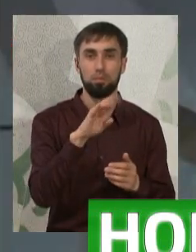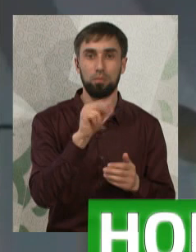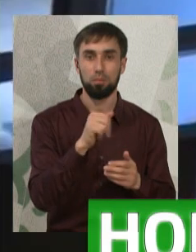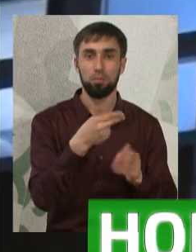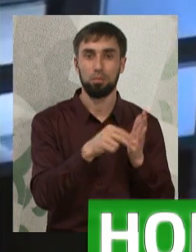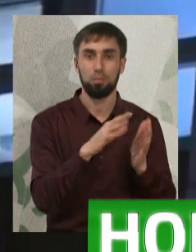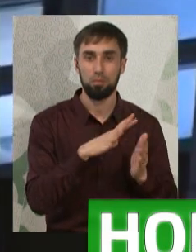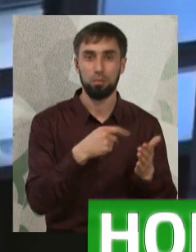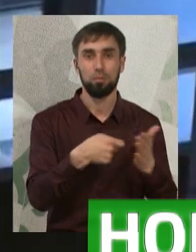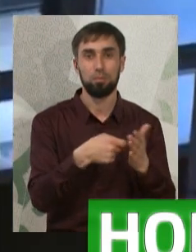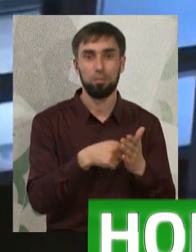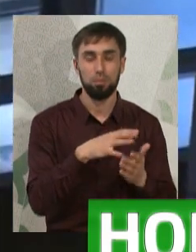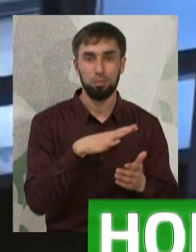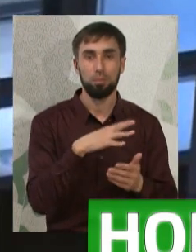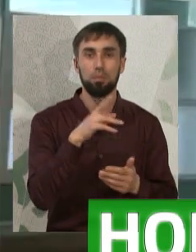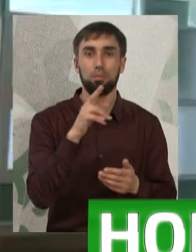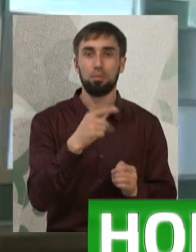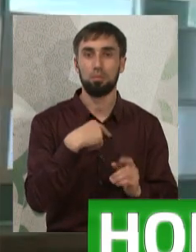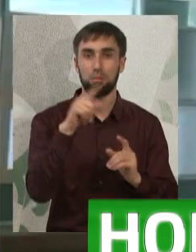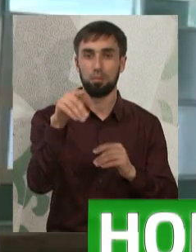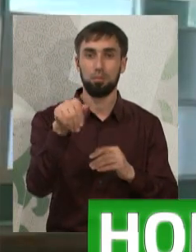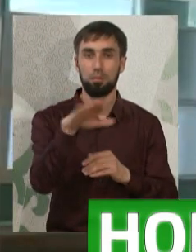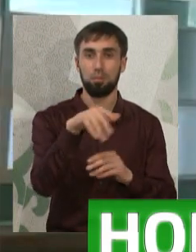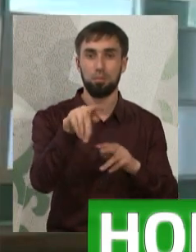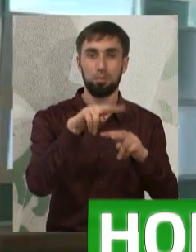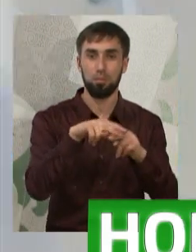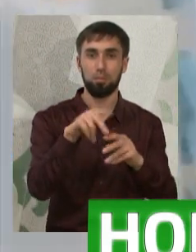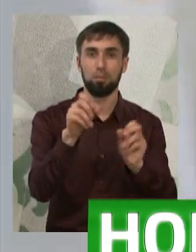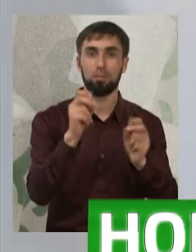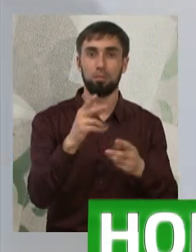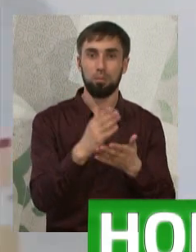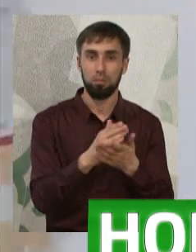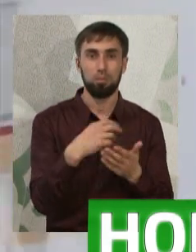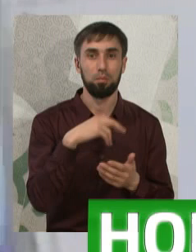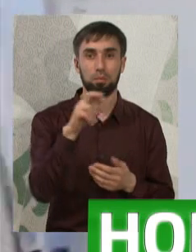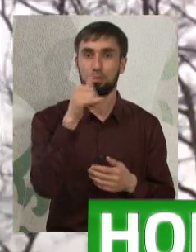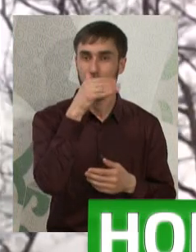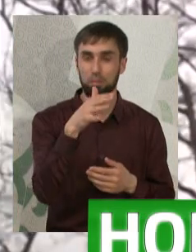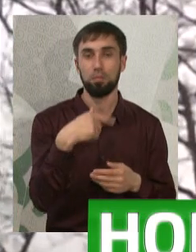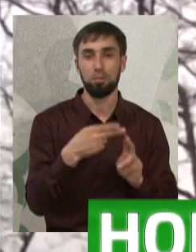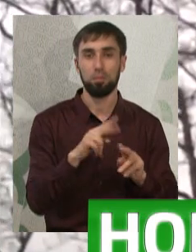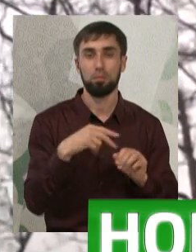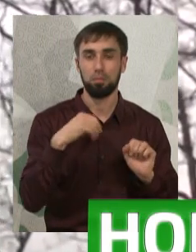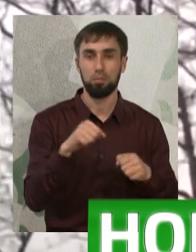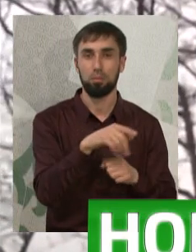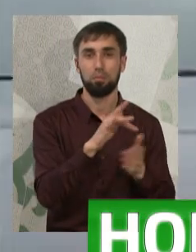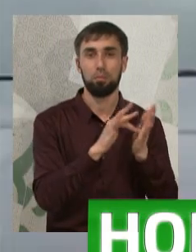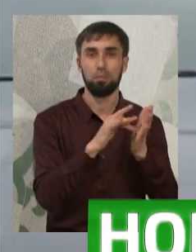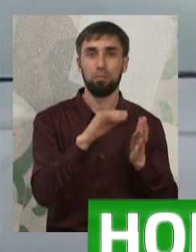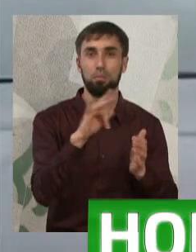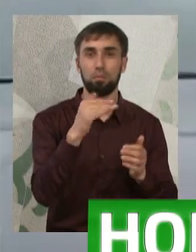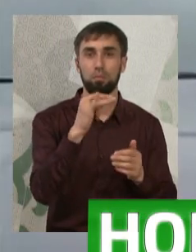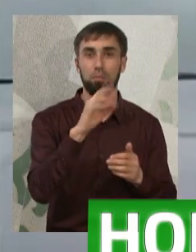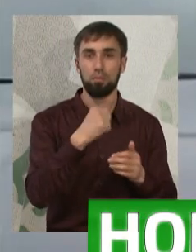страну, где есть угроза безопасности, подтвержденная официально, является основанием для расторжения договора с турфирмой. В таком